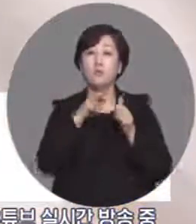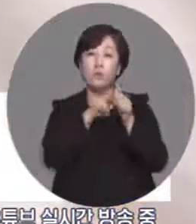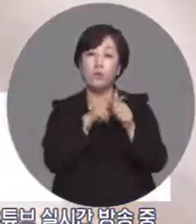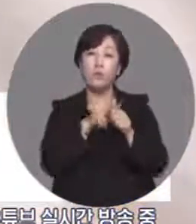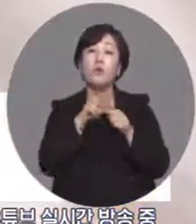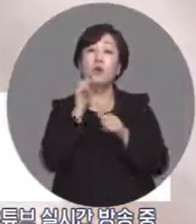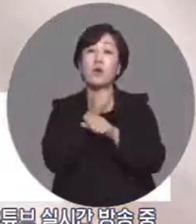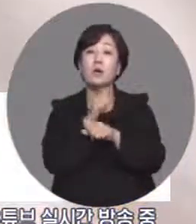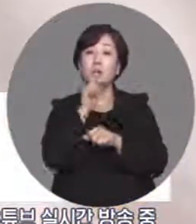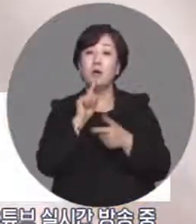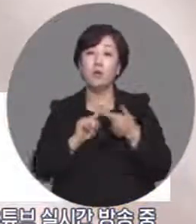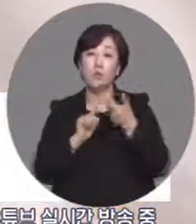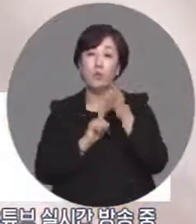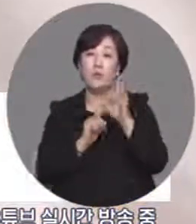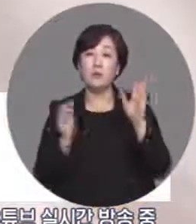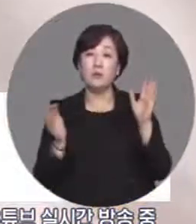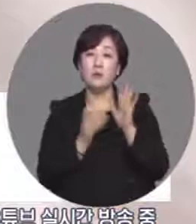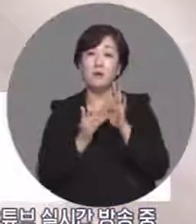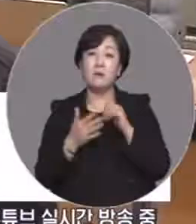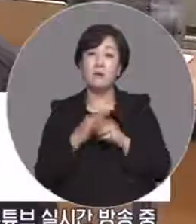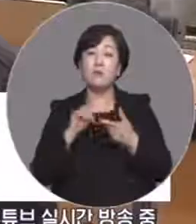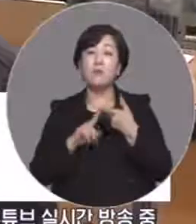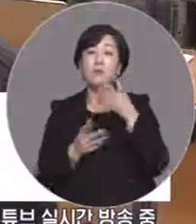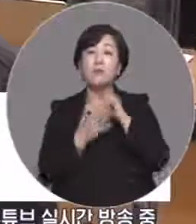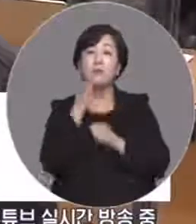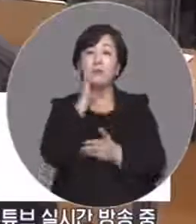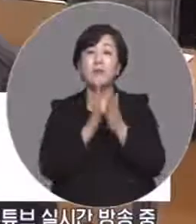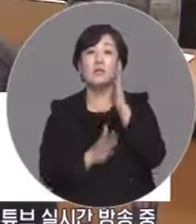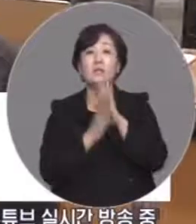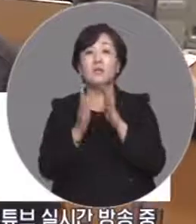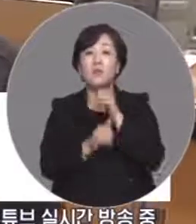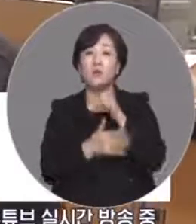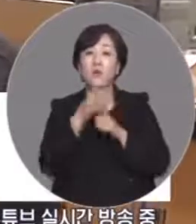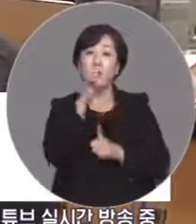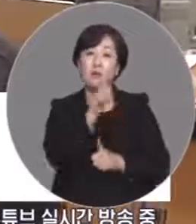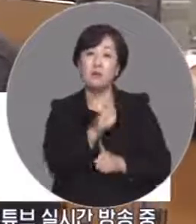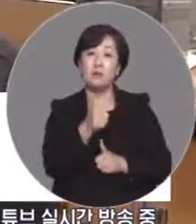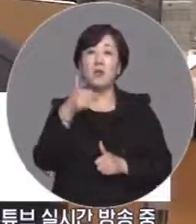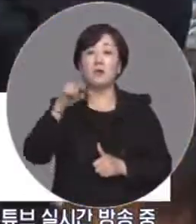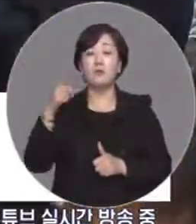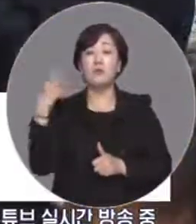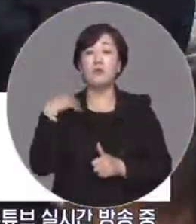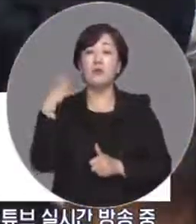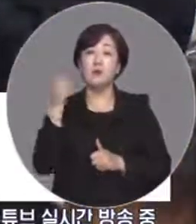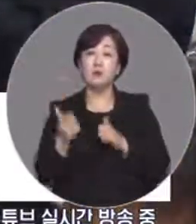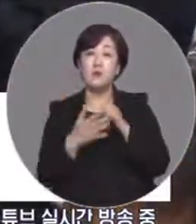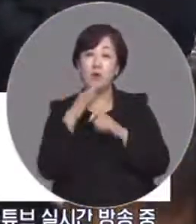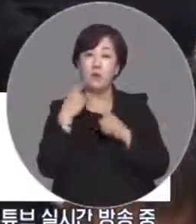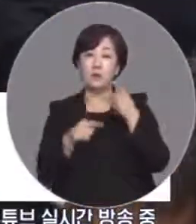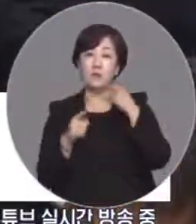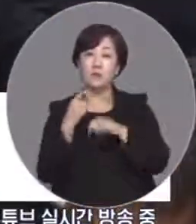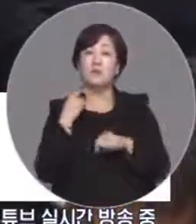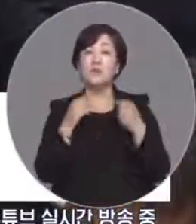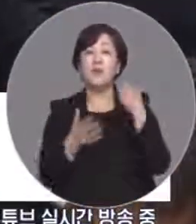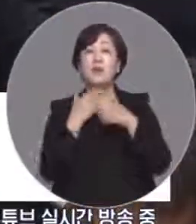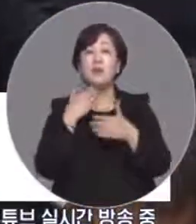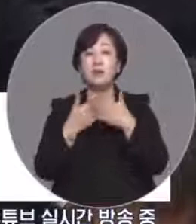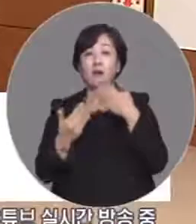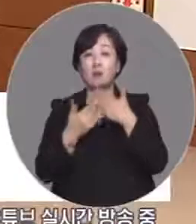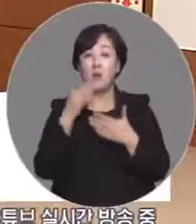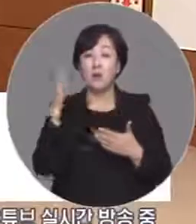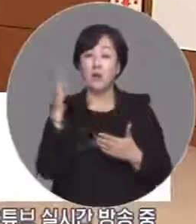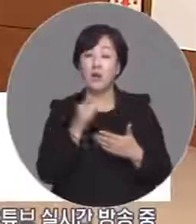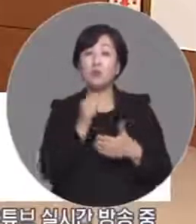밝혔습니다 서 전 청장은 우선시 일베의 장과 구청장 등 정치적 행정적 경력을 쌓아왔다